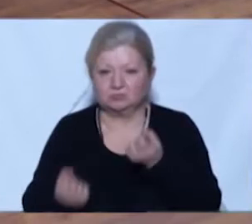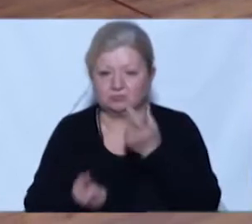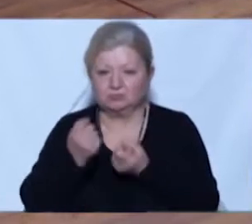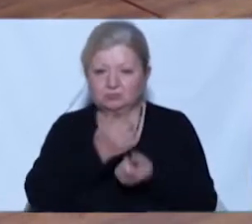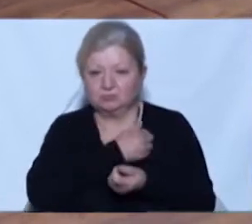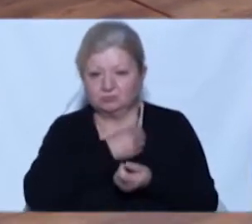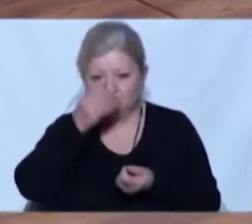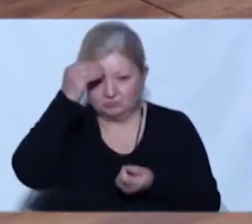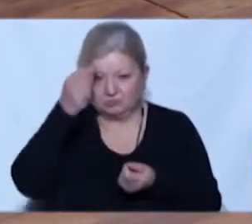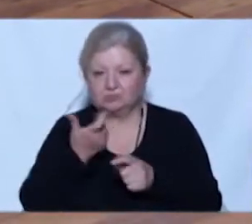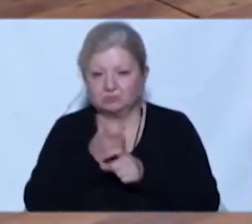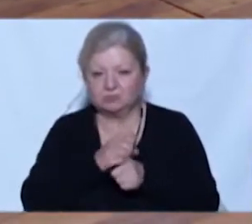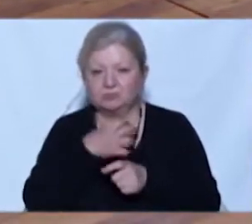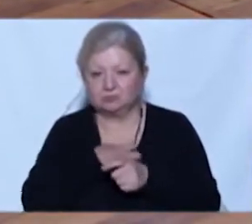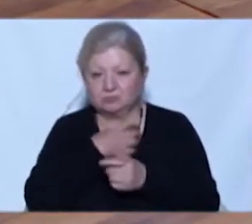Ეს საკმაოდ მნიშვნელოვანი